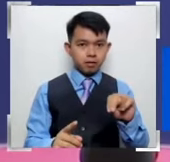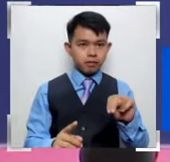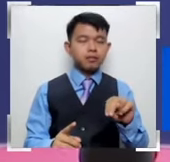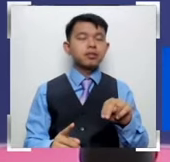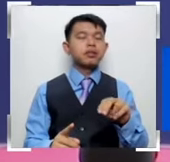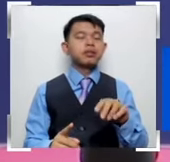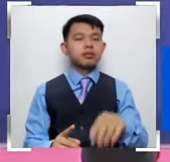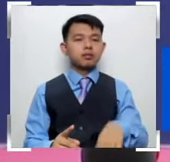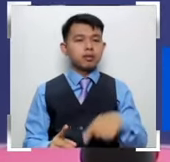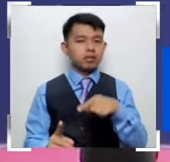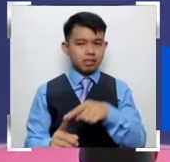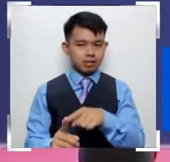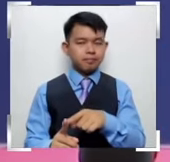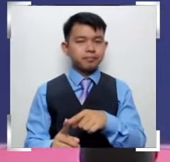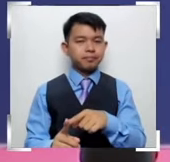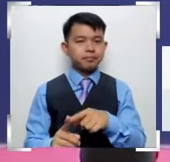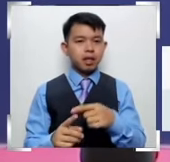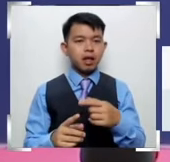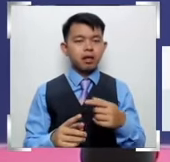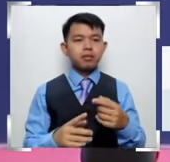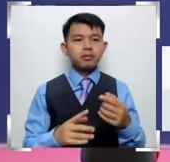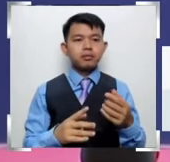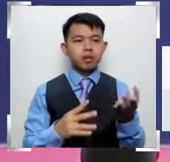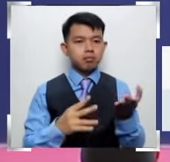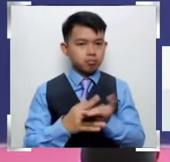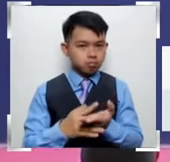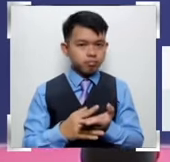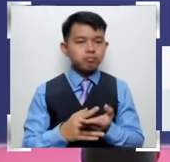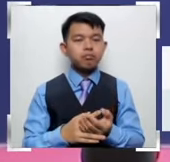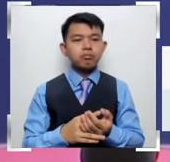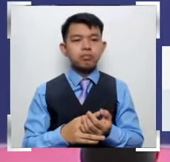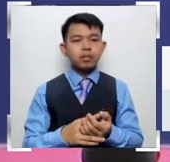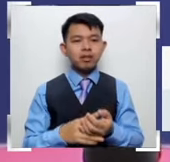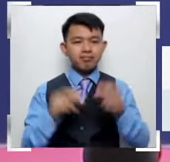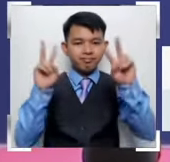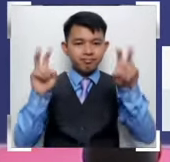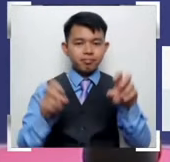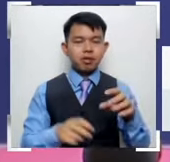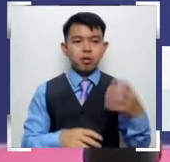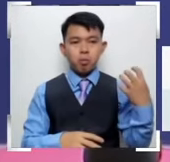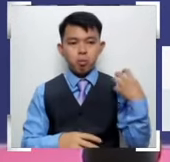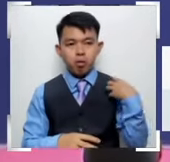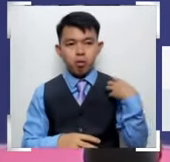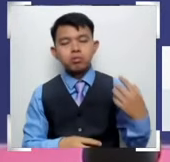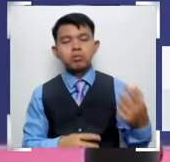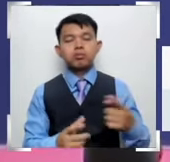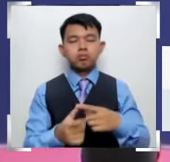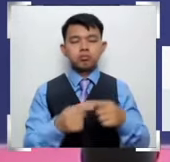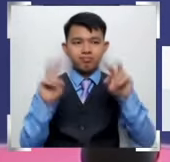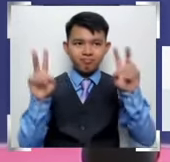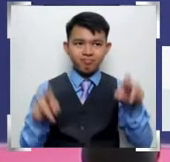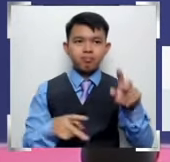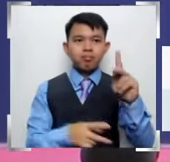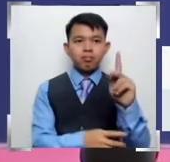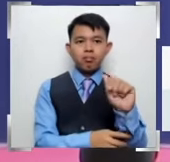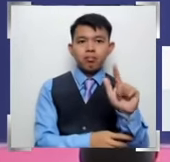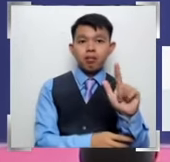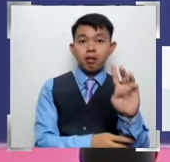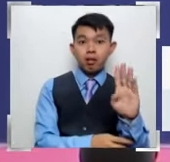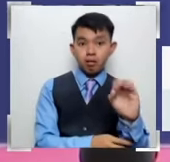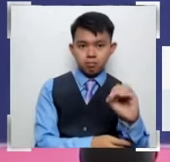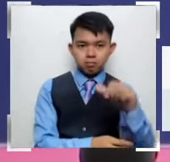certain boss idol, Big Boss Kalbo, was the one who recruited